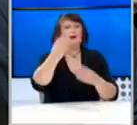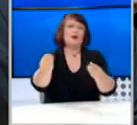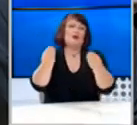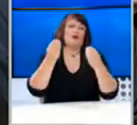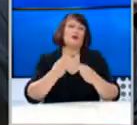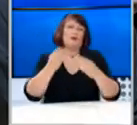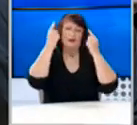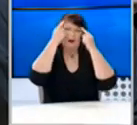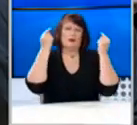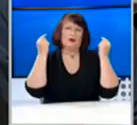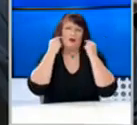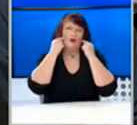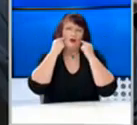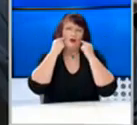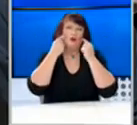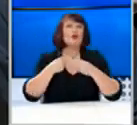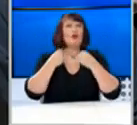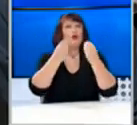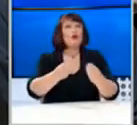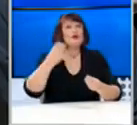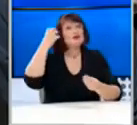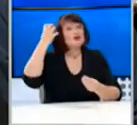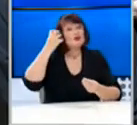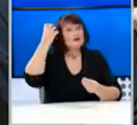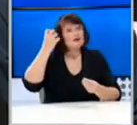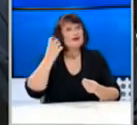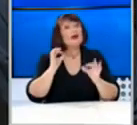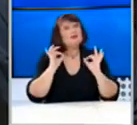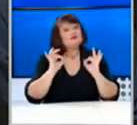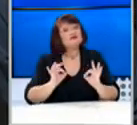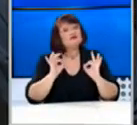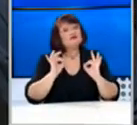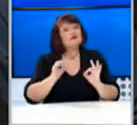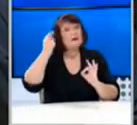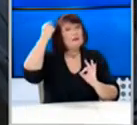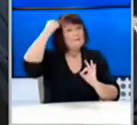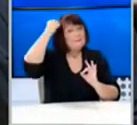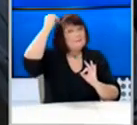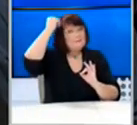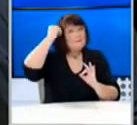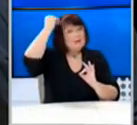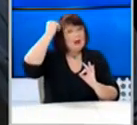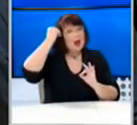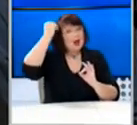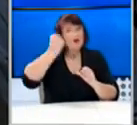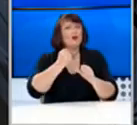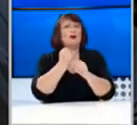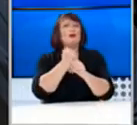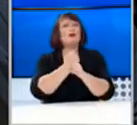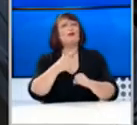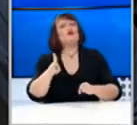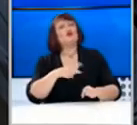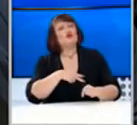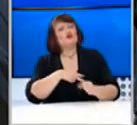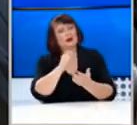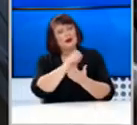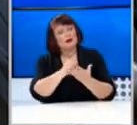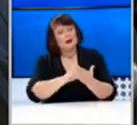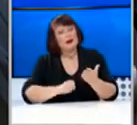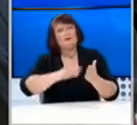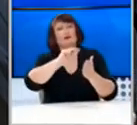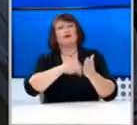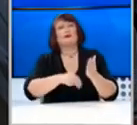Δώσ' αυτής πνεύμα σοφίας και συνέσεως, πνεύμα του βουλεύεσθε και νομοθετήν τα συμφέροντα